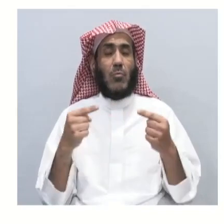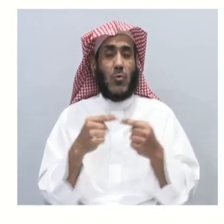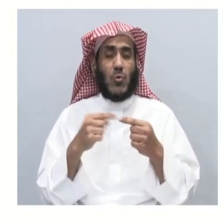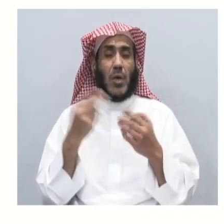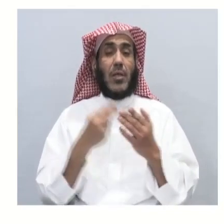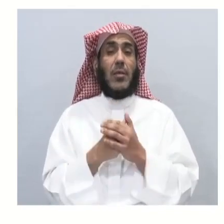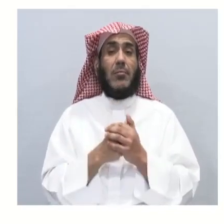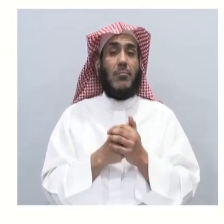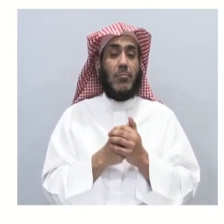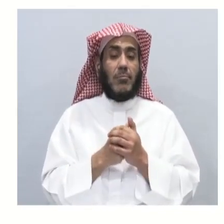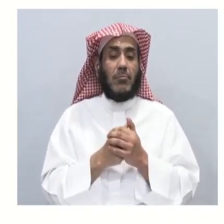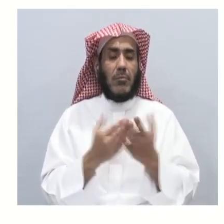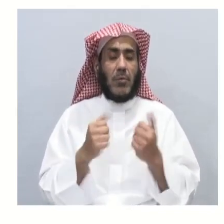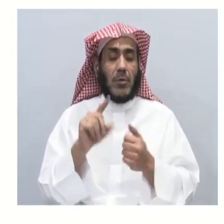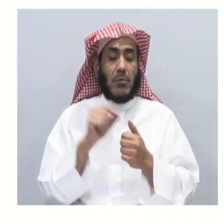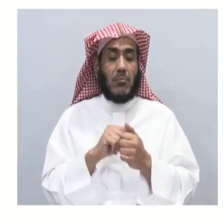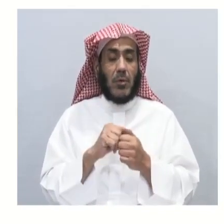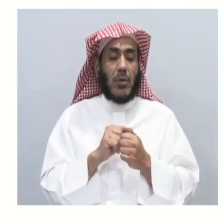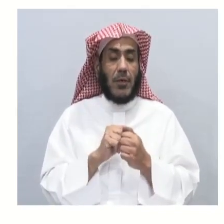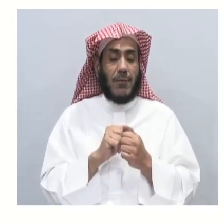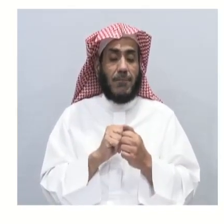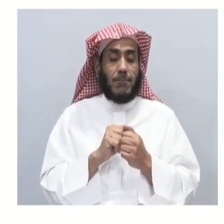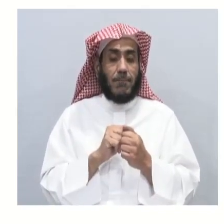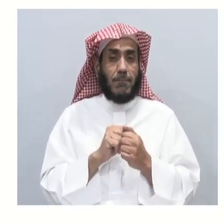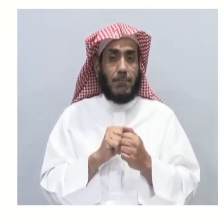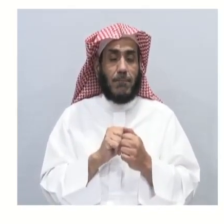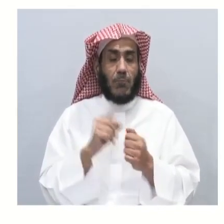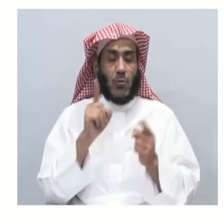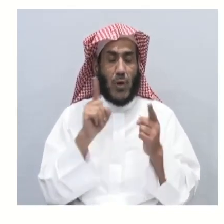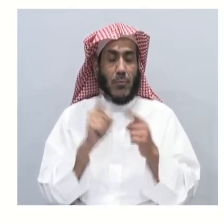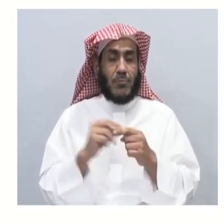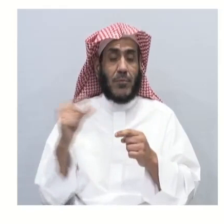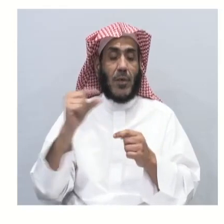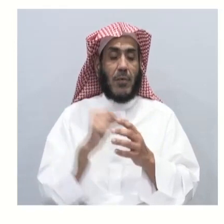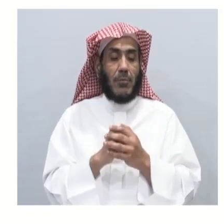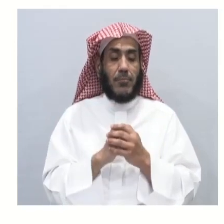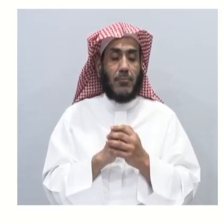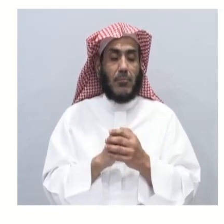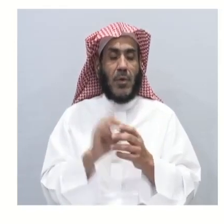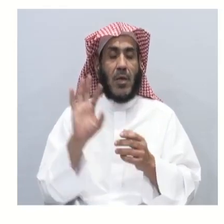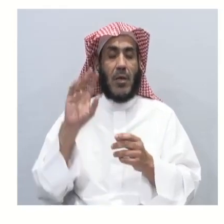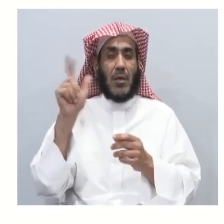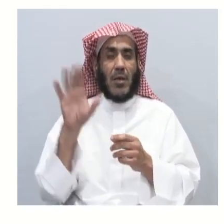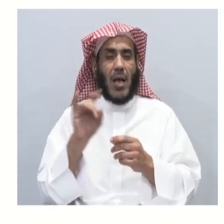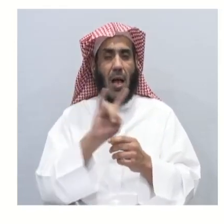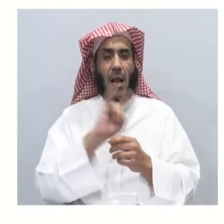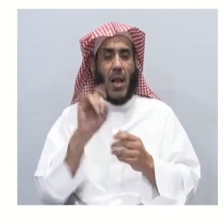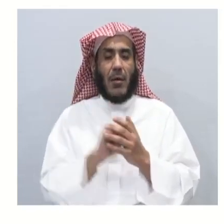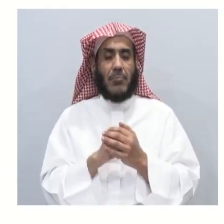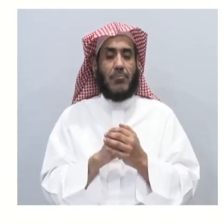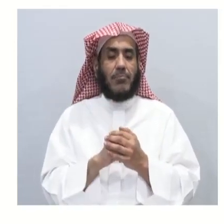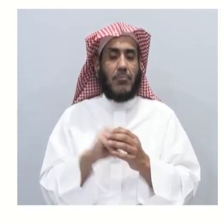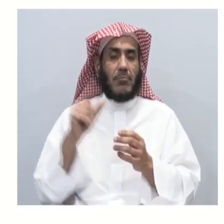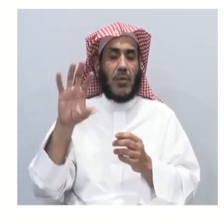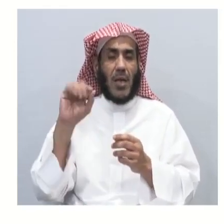خطا. أحسنتم. إذن نلاحظ الكلمة هنا لئلا، إذن